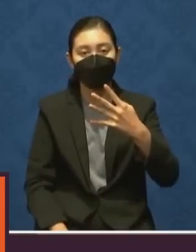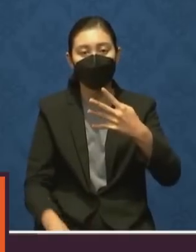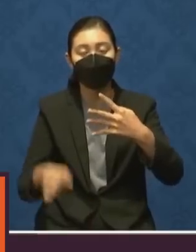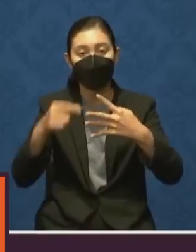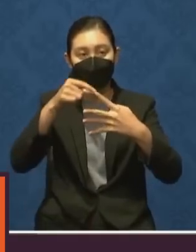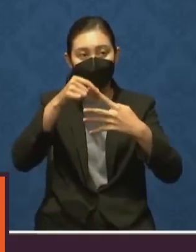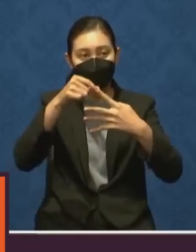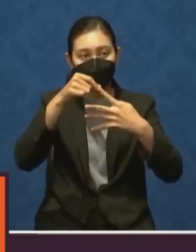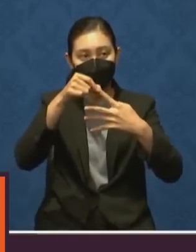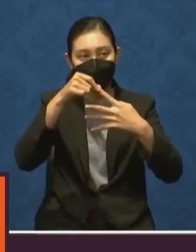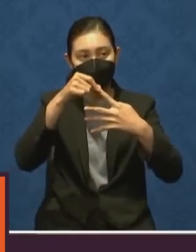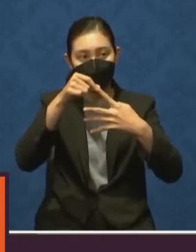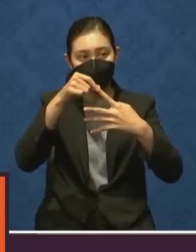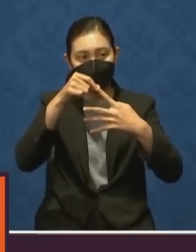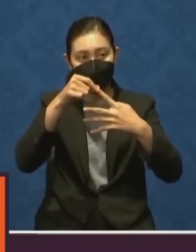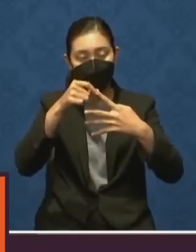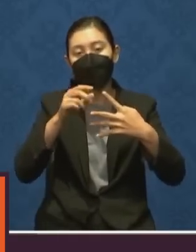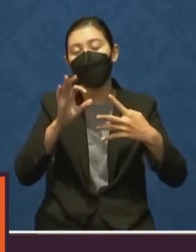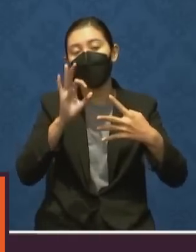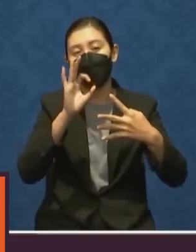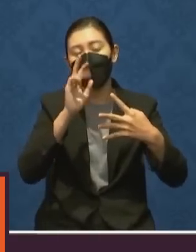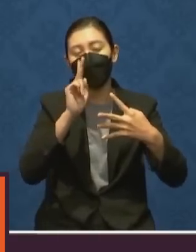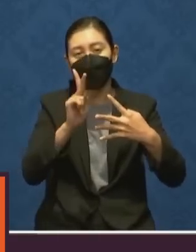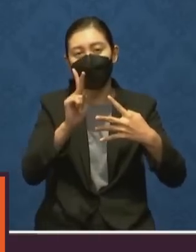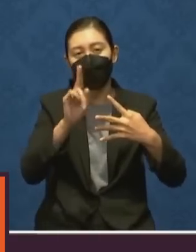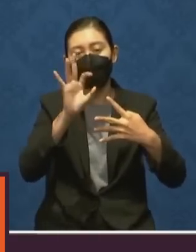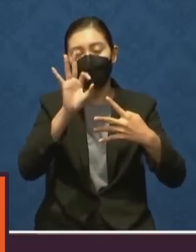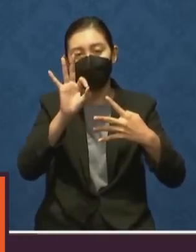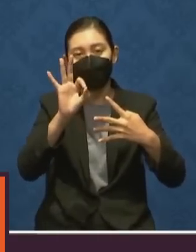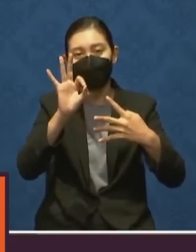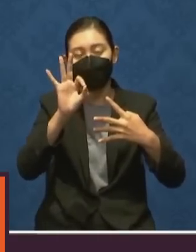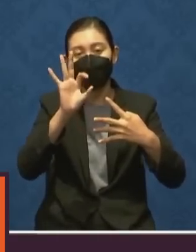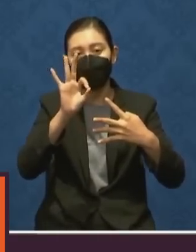่นแรกเี่ยคส่วทเรีกวาการไฟาไผลิ ผลิตเองครั